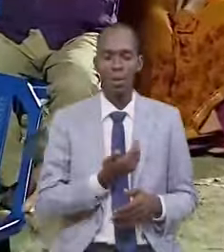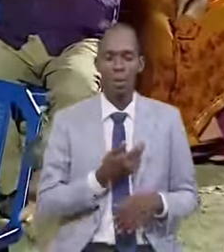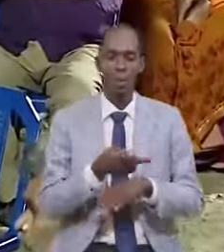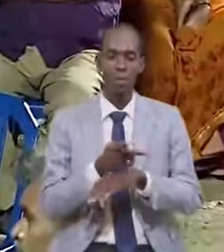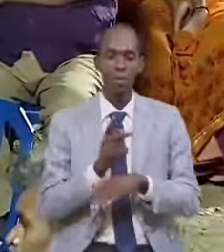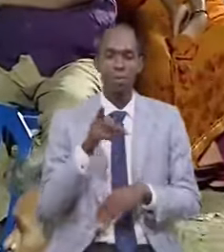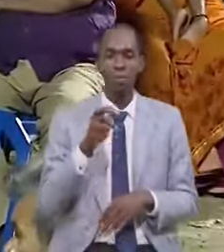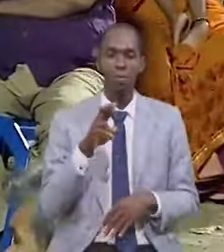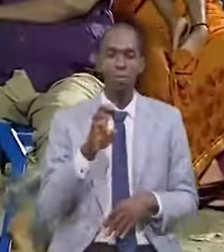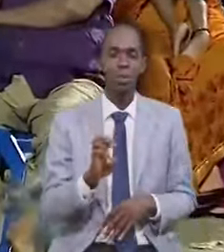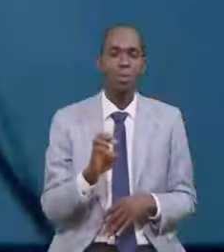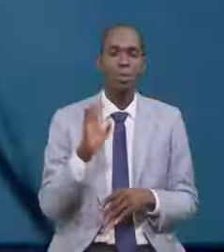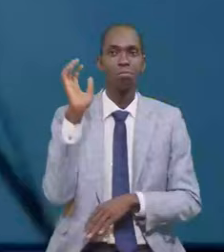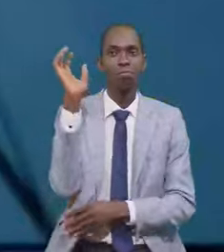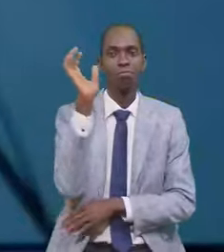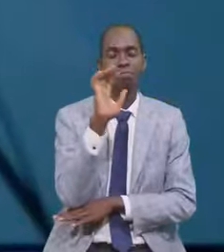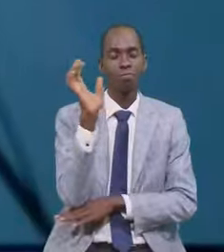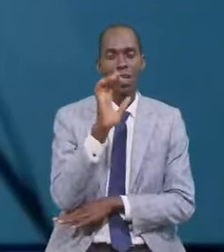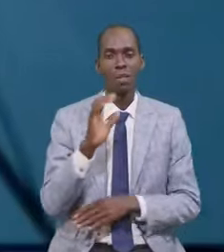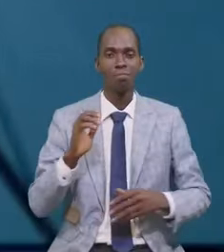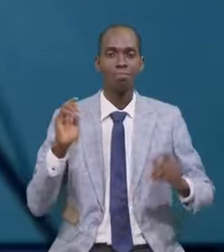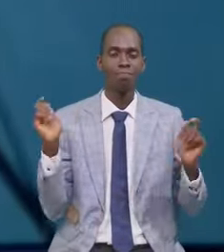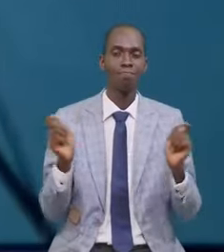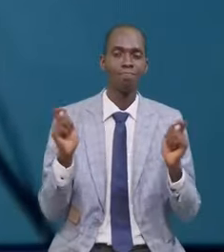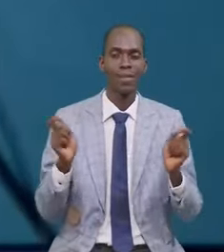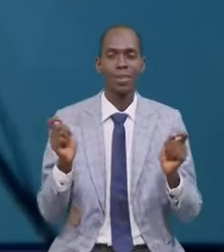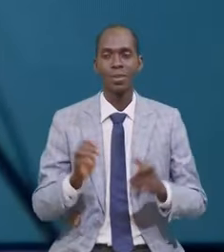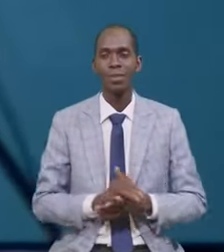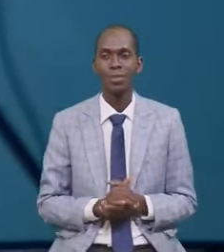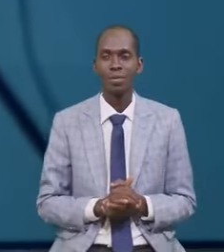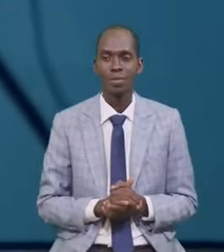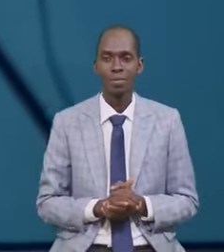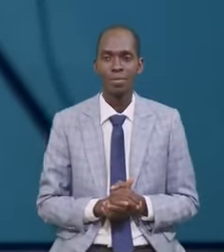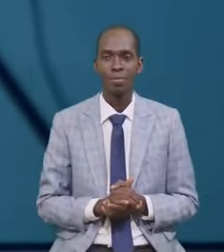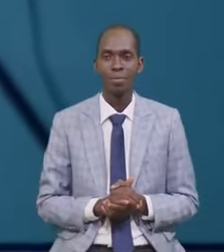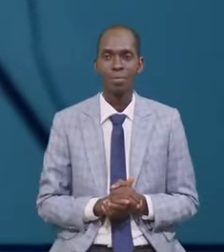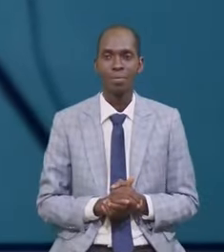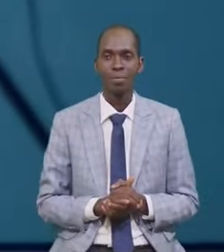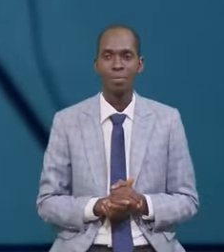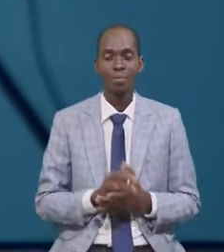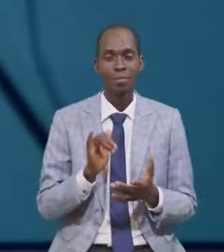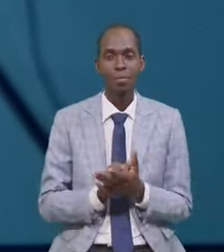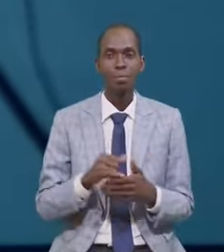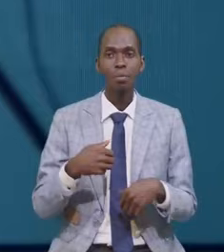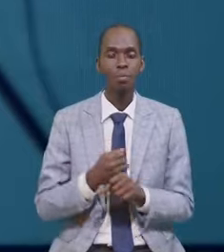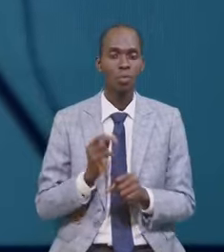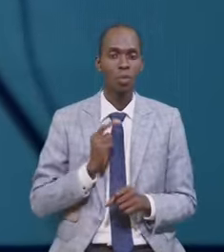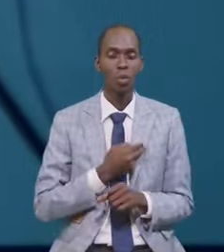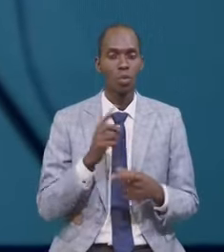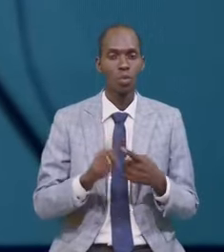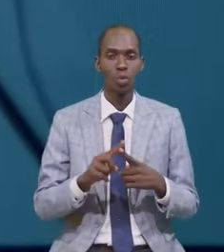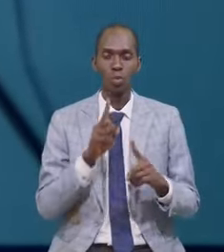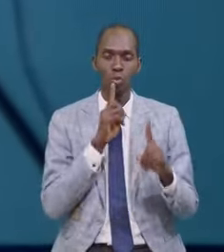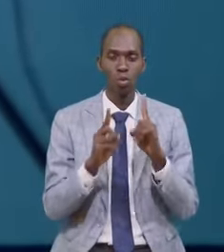pre-Christmas celebration. ఇది మనకు క్రిస్మస్ ని ముందుగా జరుపుకుంటూ ఉన్న వేడుక. That makes us talk about Christ. అది